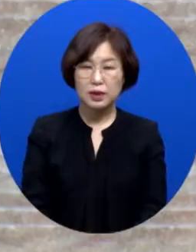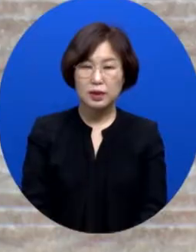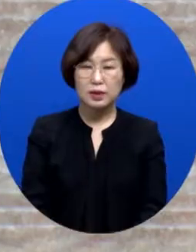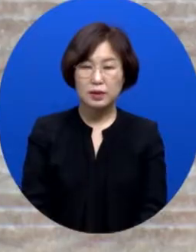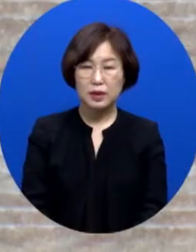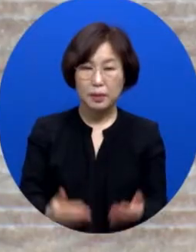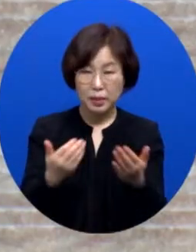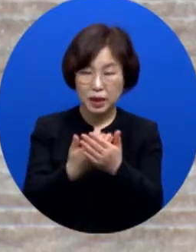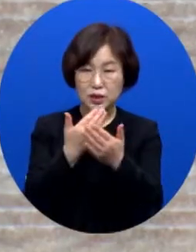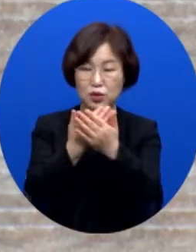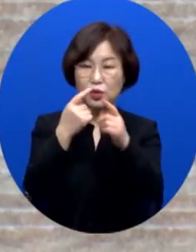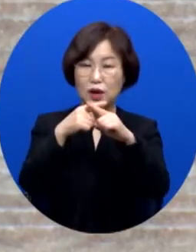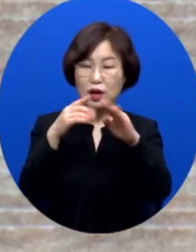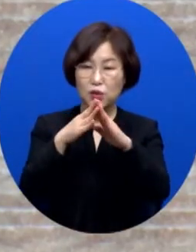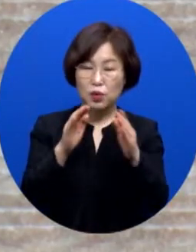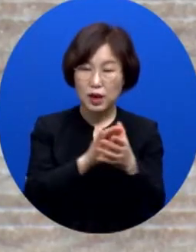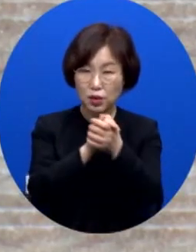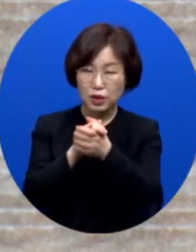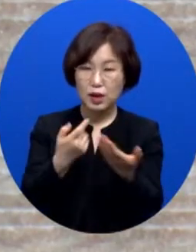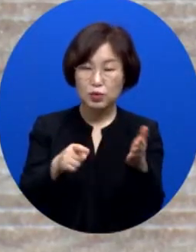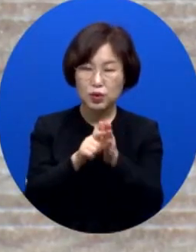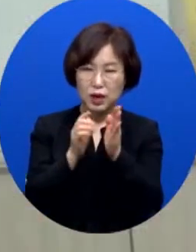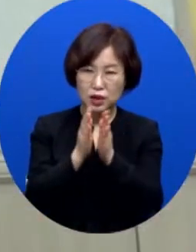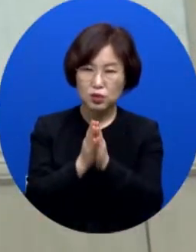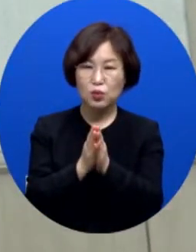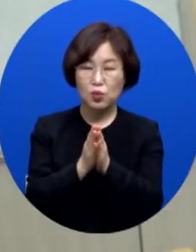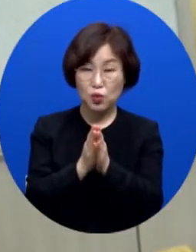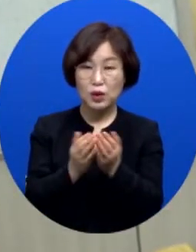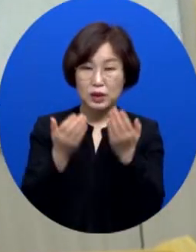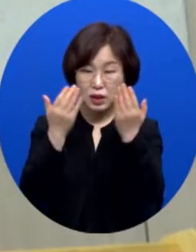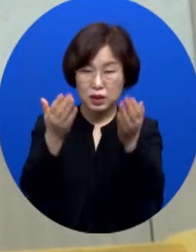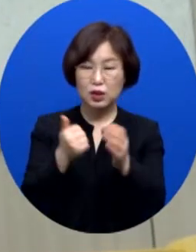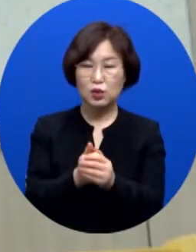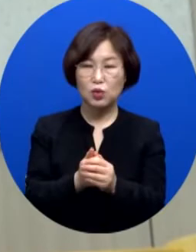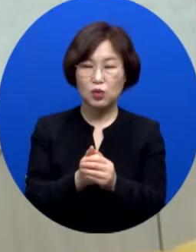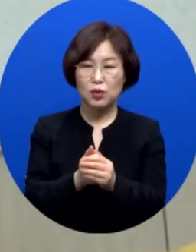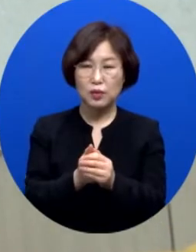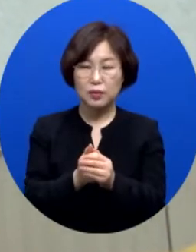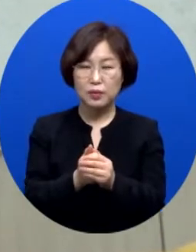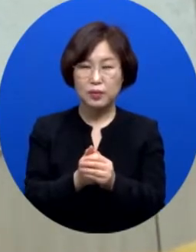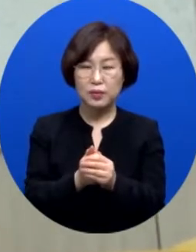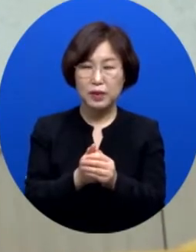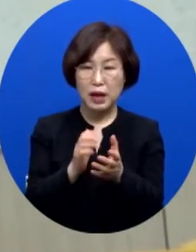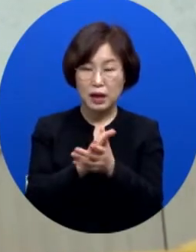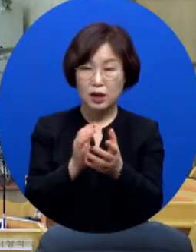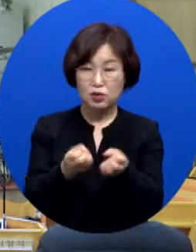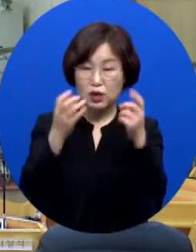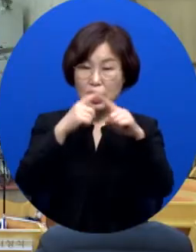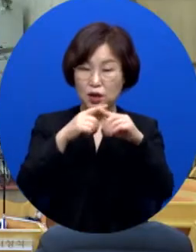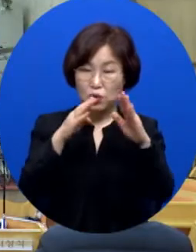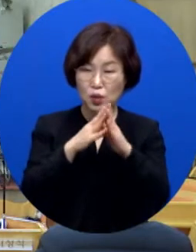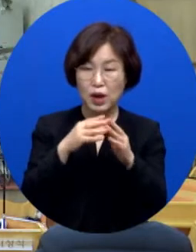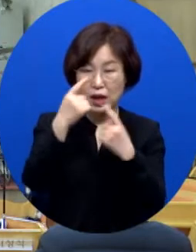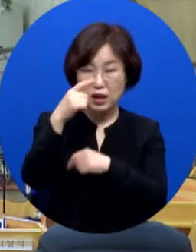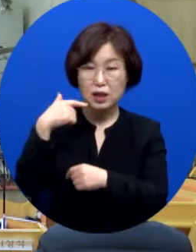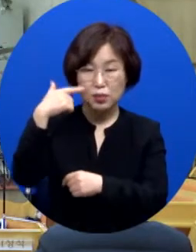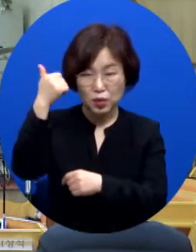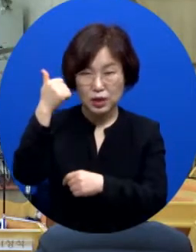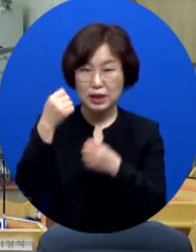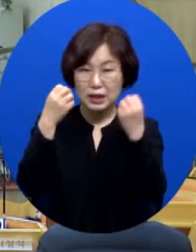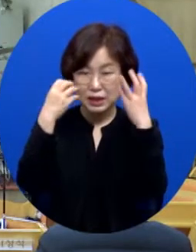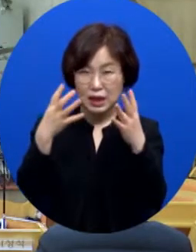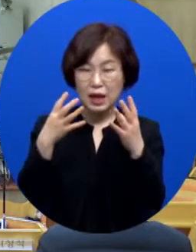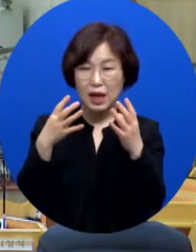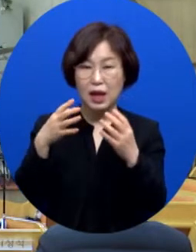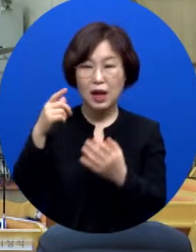발전과 교회의 연합을 위한 기도회 를 진행하고 총회에서 파주 할렐루야교회 이 진흙 목사를 신임 대표